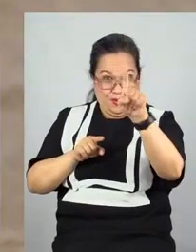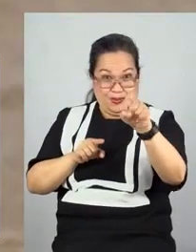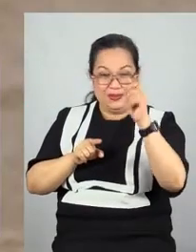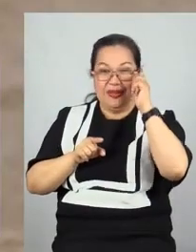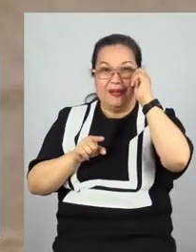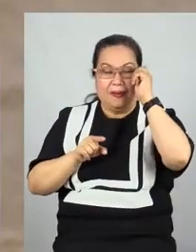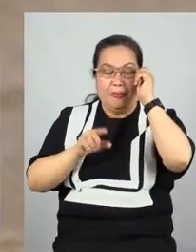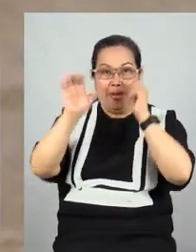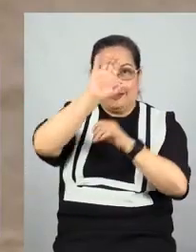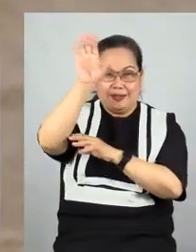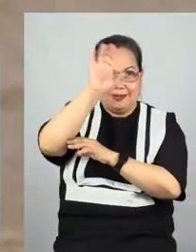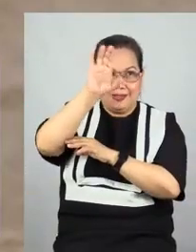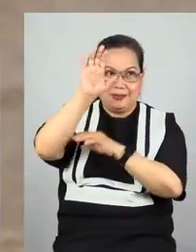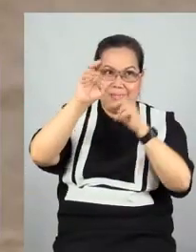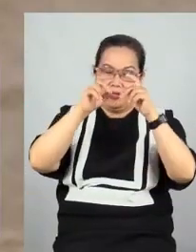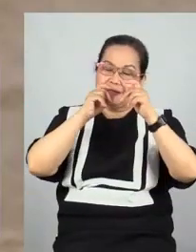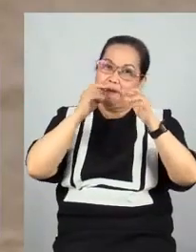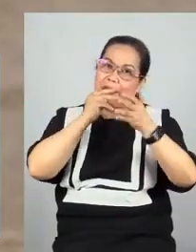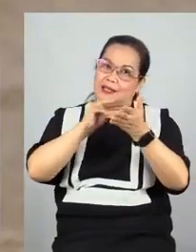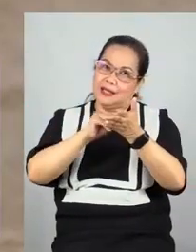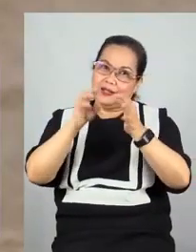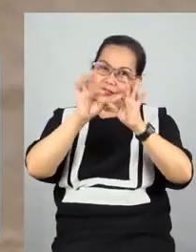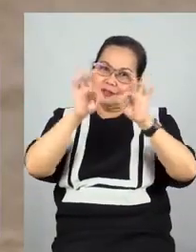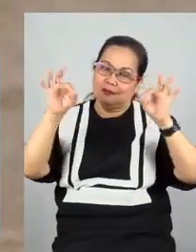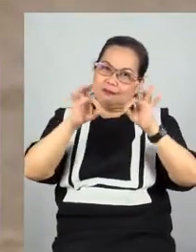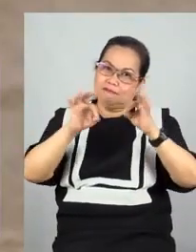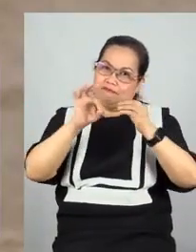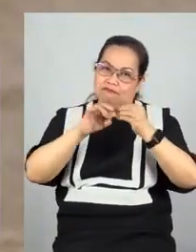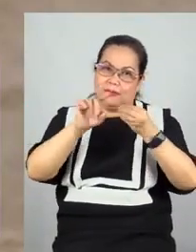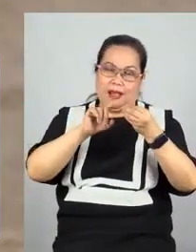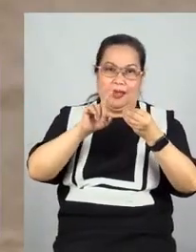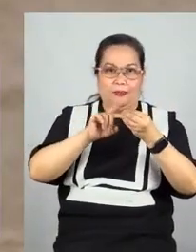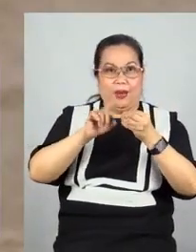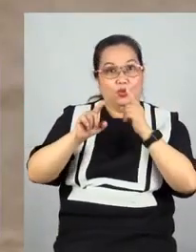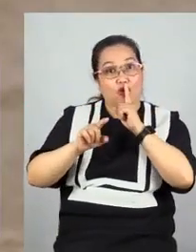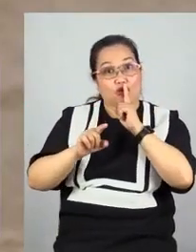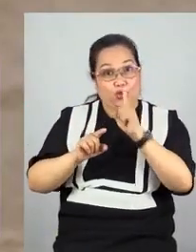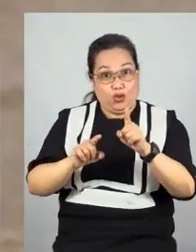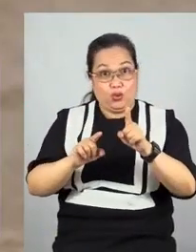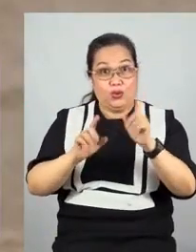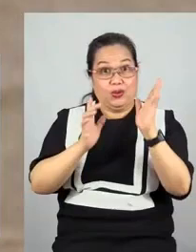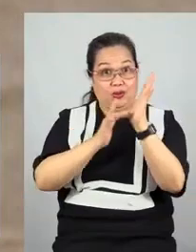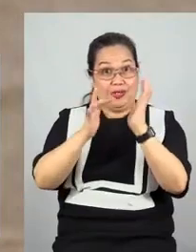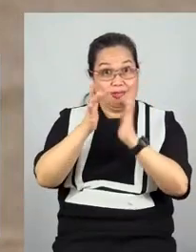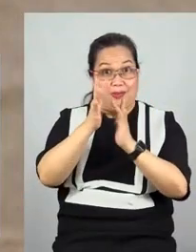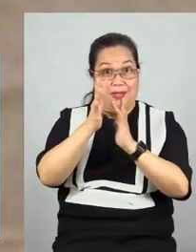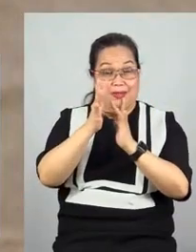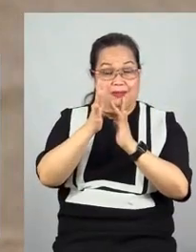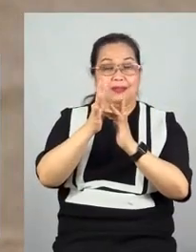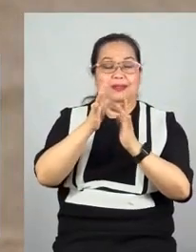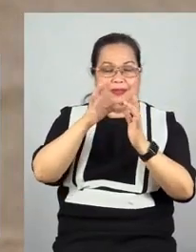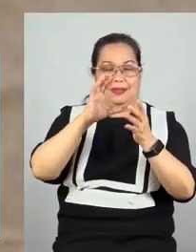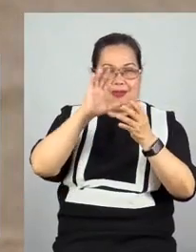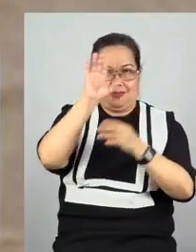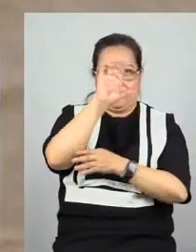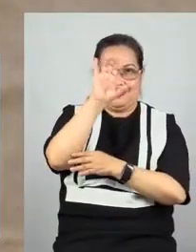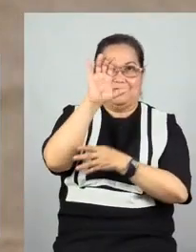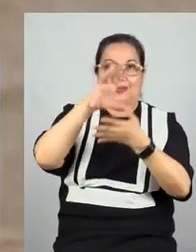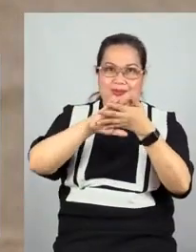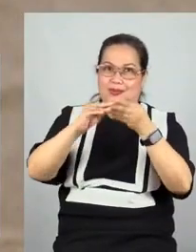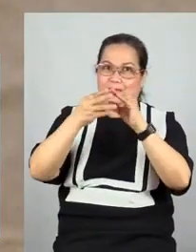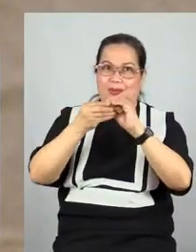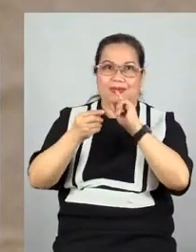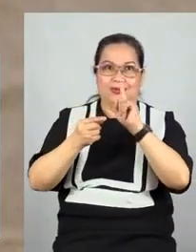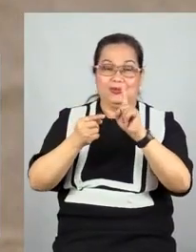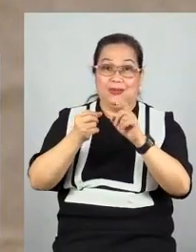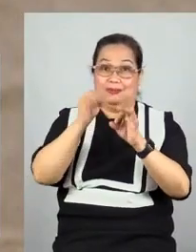Christmas passage, ito po ang tunay na Christmas story. Kaya lang po,